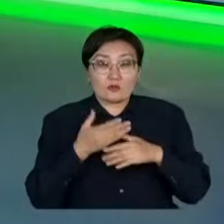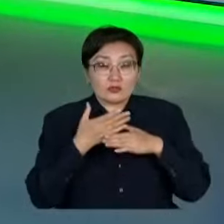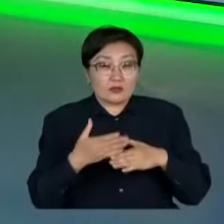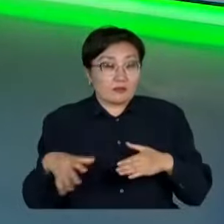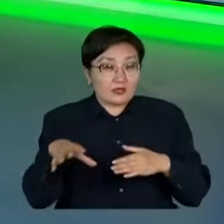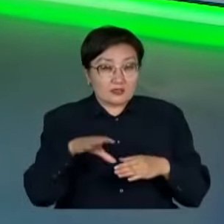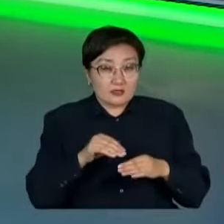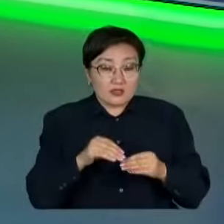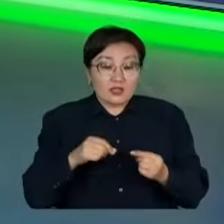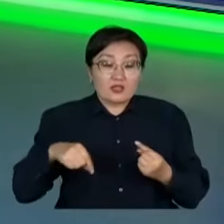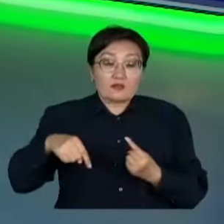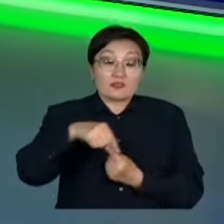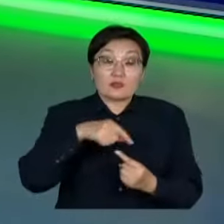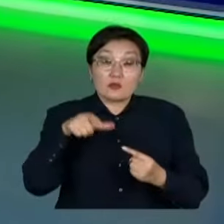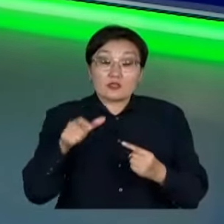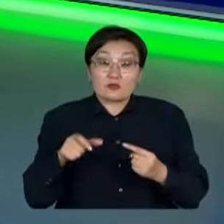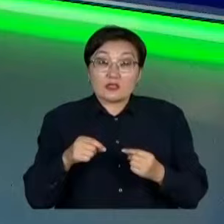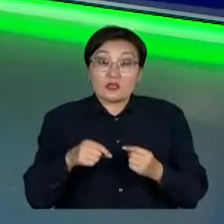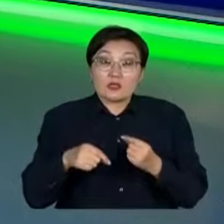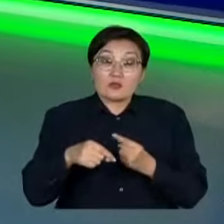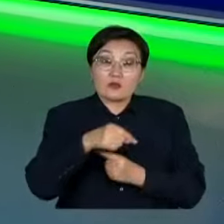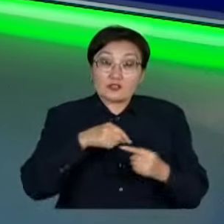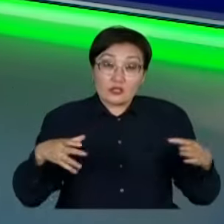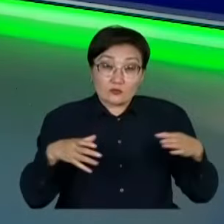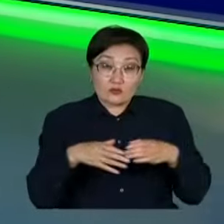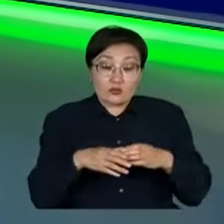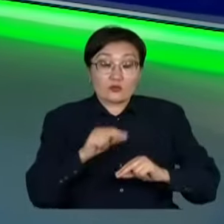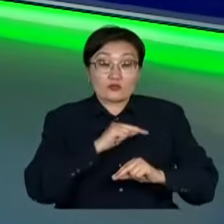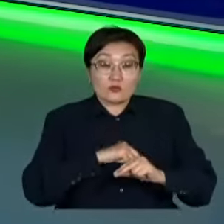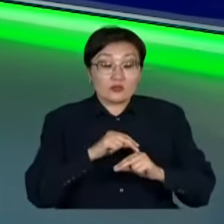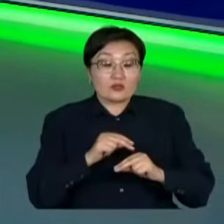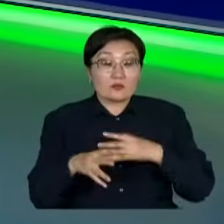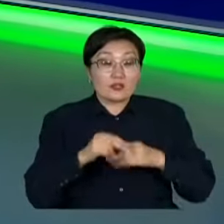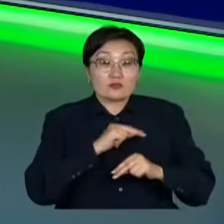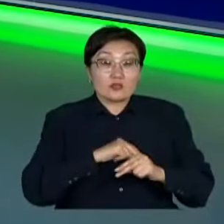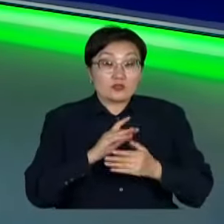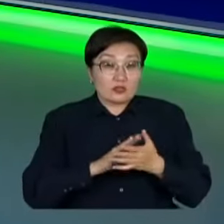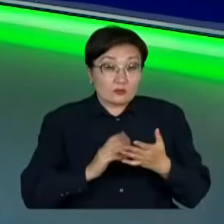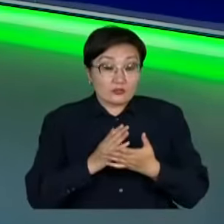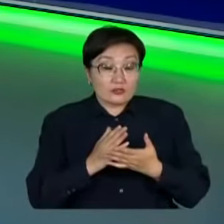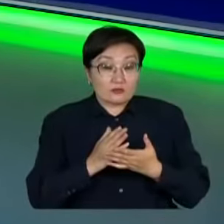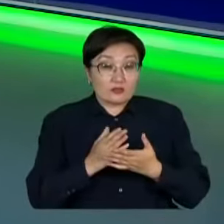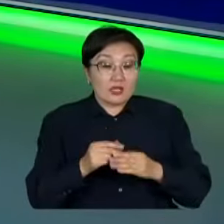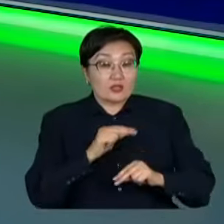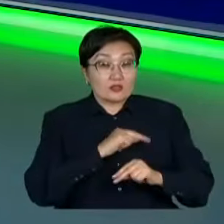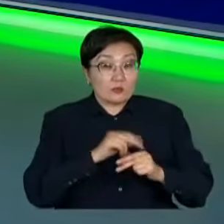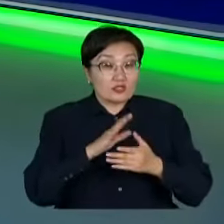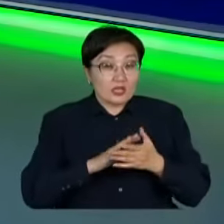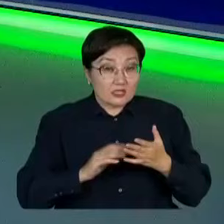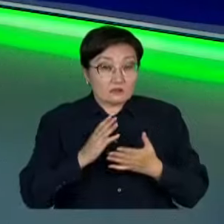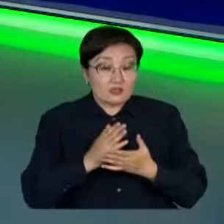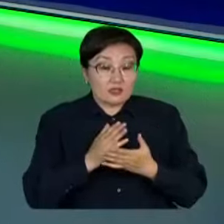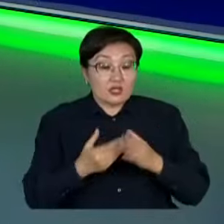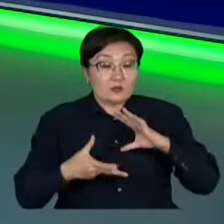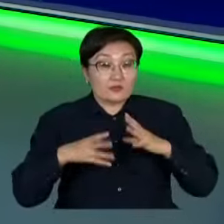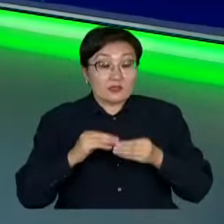барлық инвесторлармен, инвестиция компаниялармен жұмыс жасауды жалғастырып жатырмыз. Өзіңіз айтып тұрсыз ғой, жұмыс жалғасып жатыр деп,